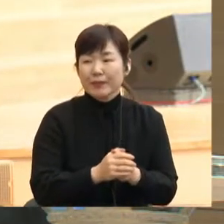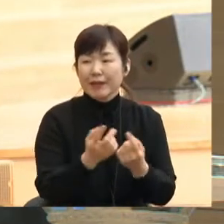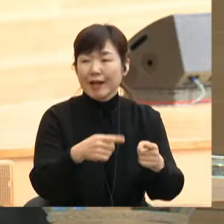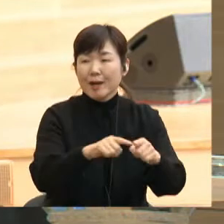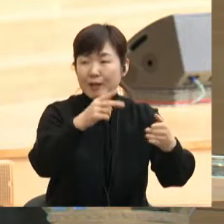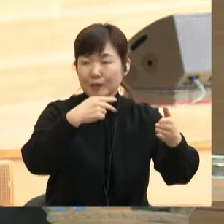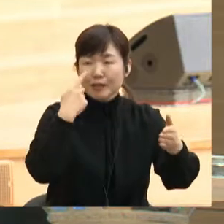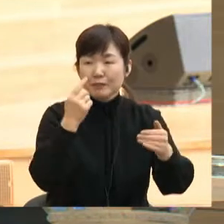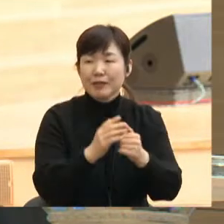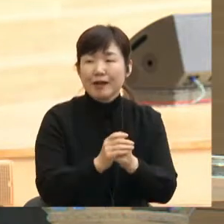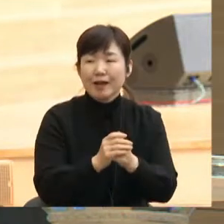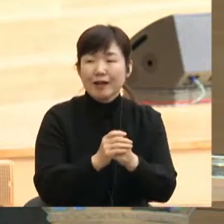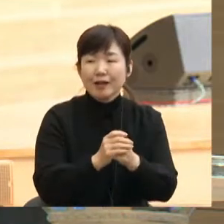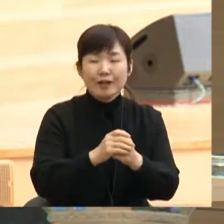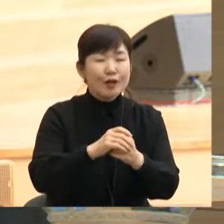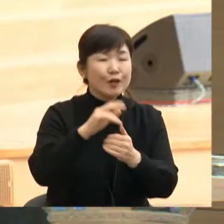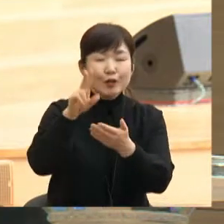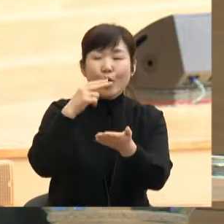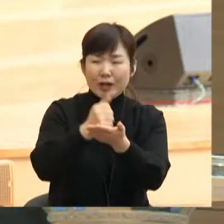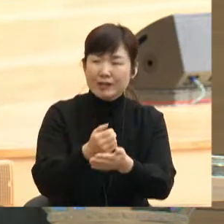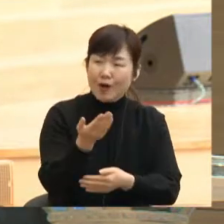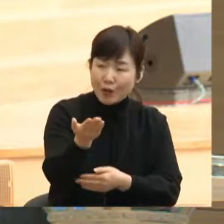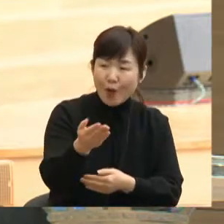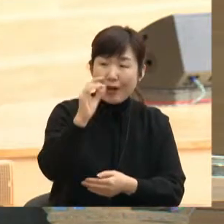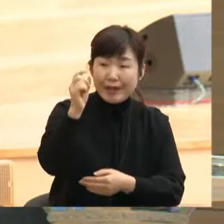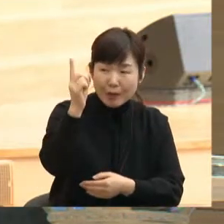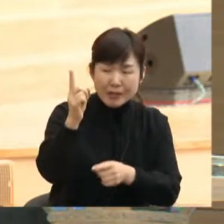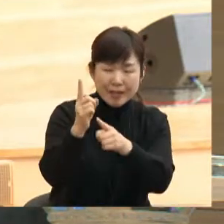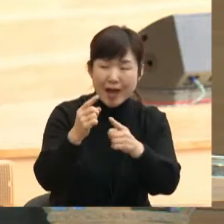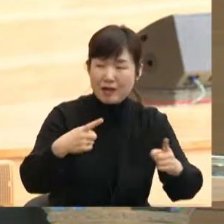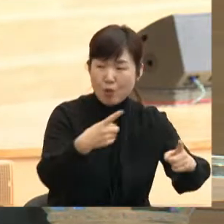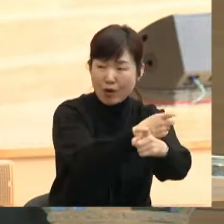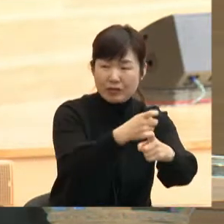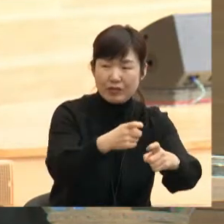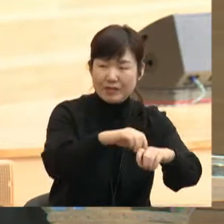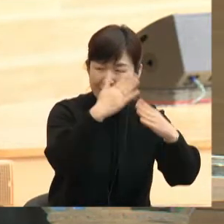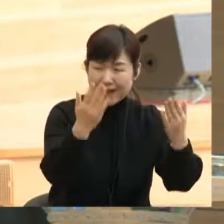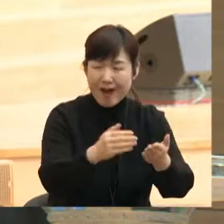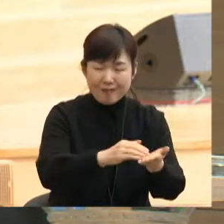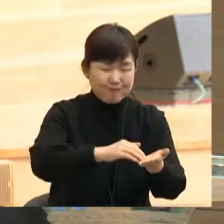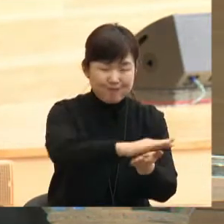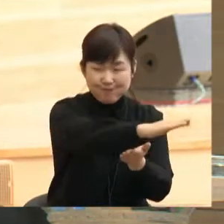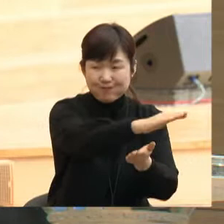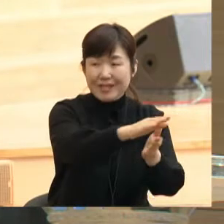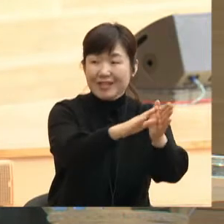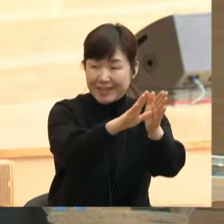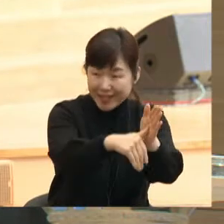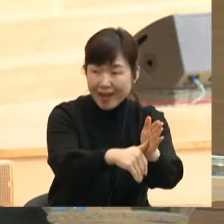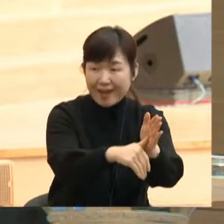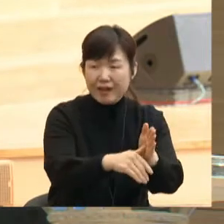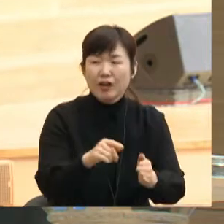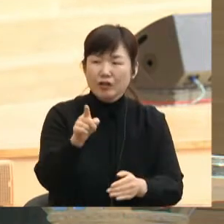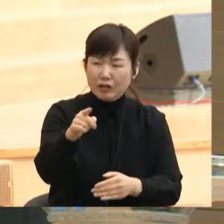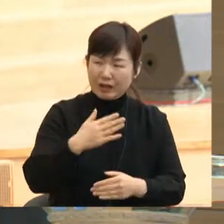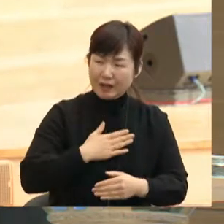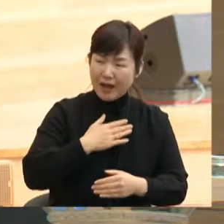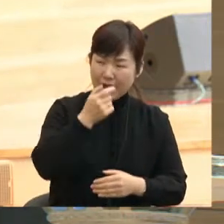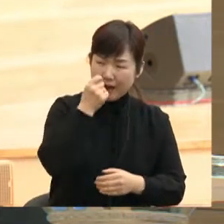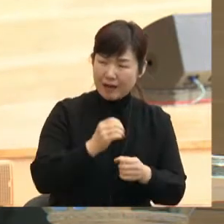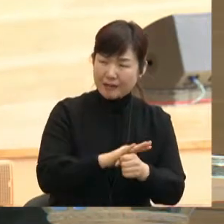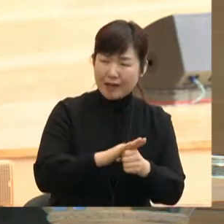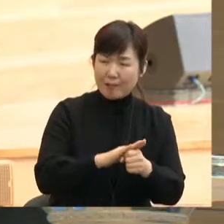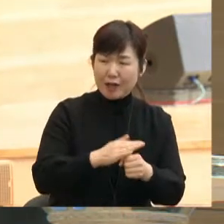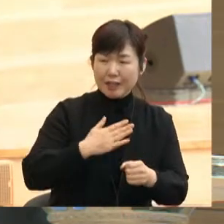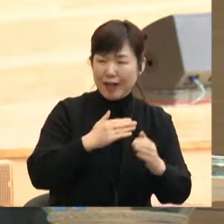읽도록 하겠습니다. 시작. 여호와께서 너 다윗의 대적들을 지면에서 다 끊어버리신 때에도 너는 내 인자함을